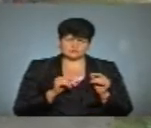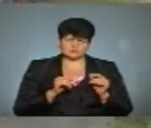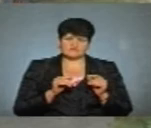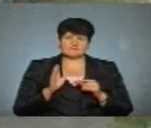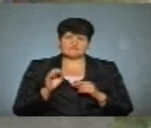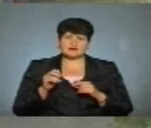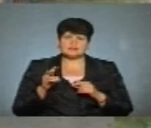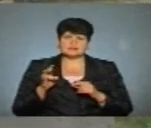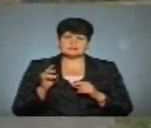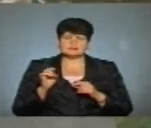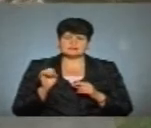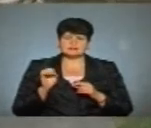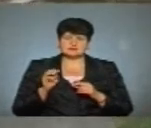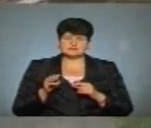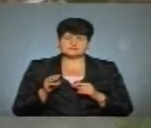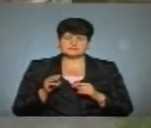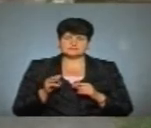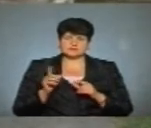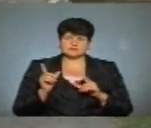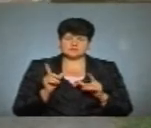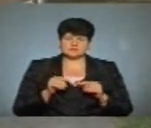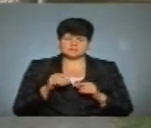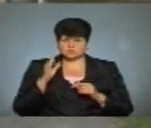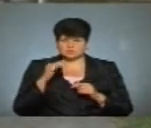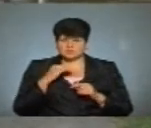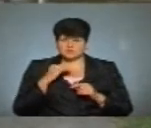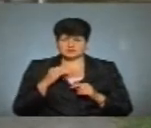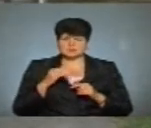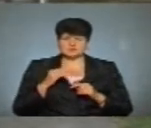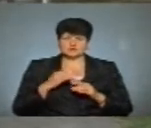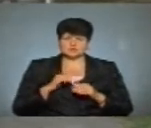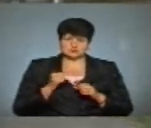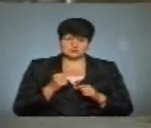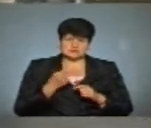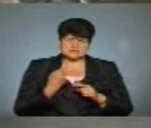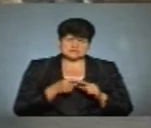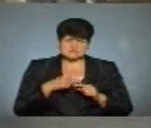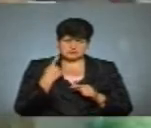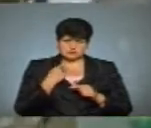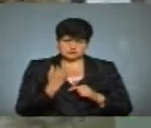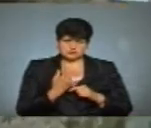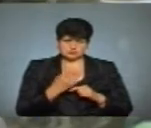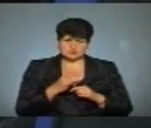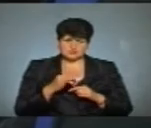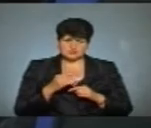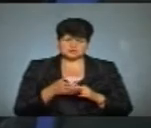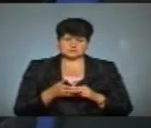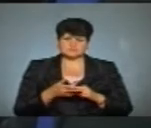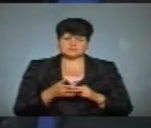в тему, призвався тільки, я доїхав до його батьками, до мені друзі, оце от особисто там йому речі. От бачите,